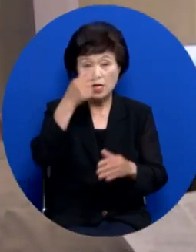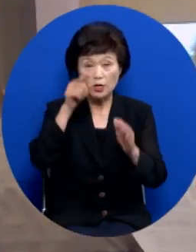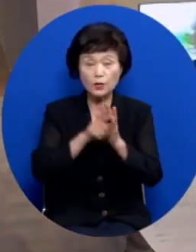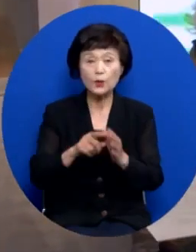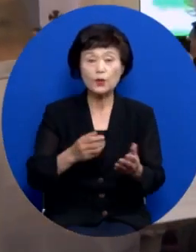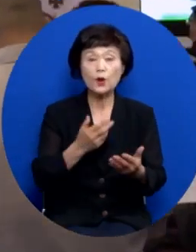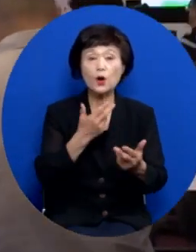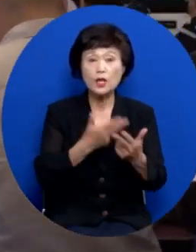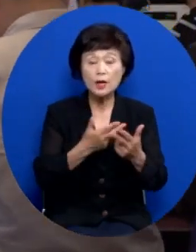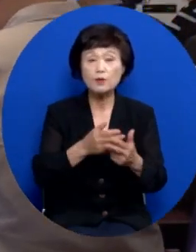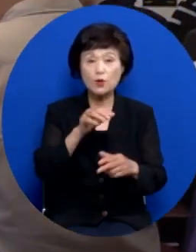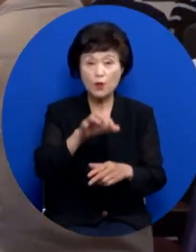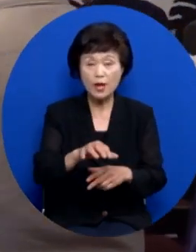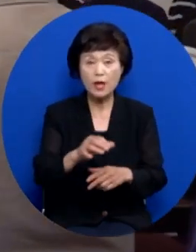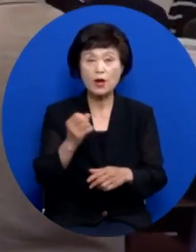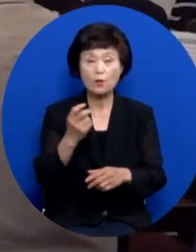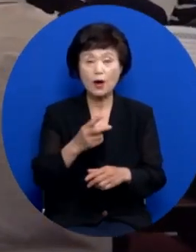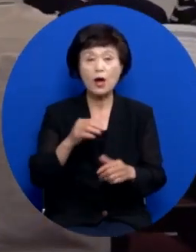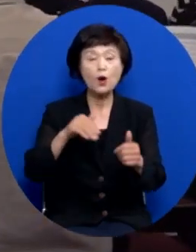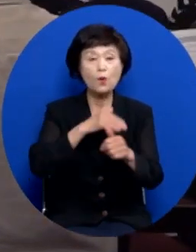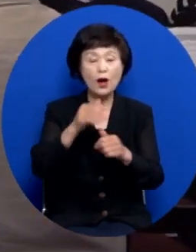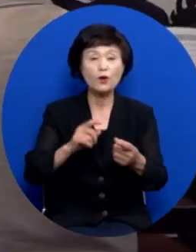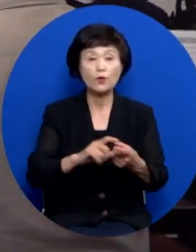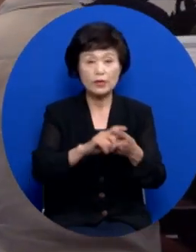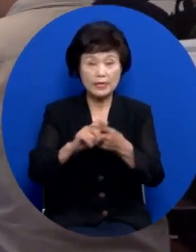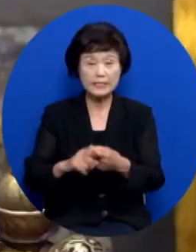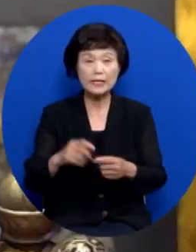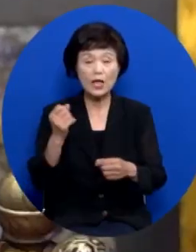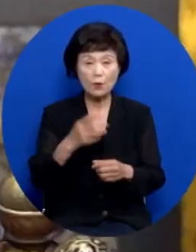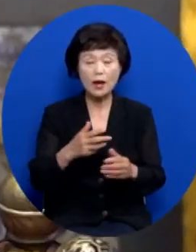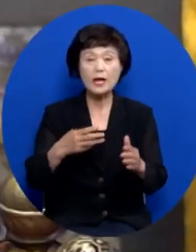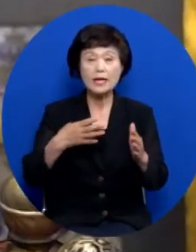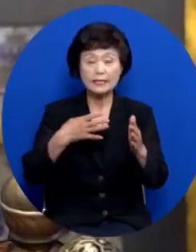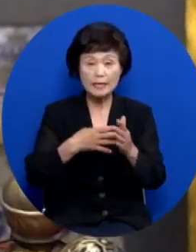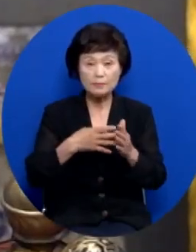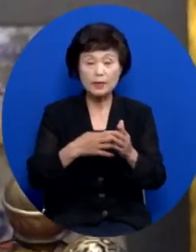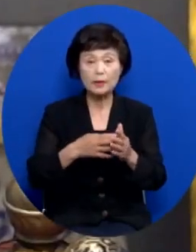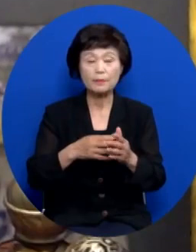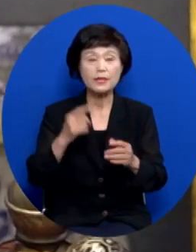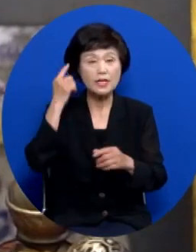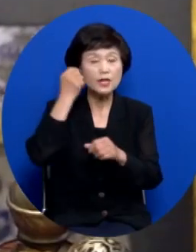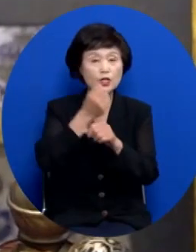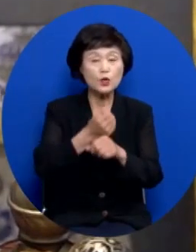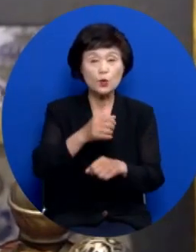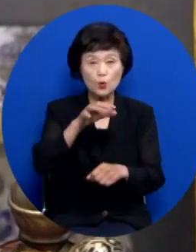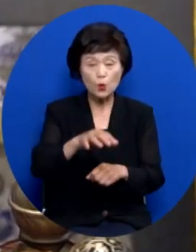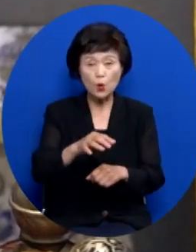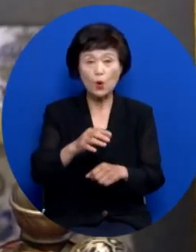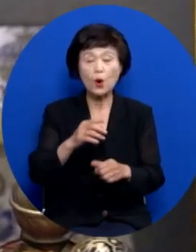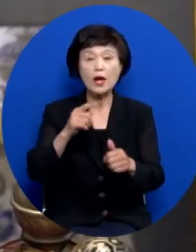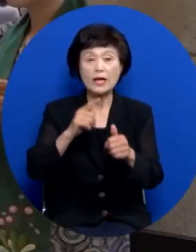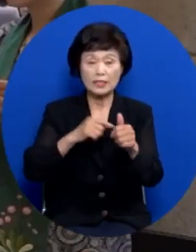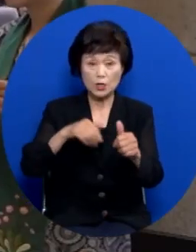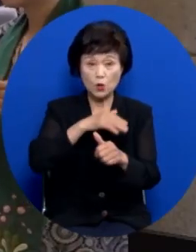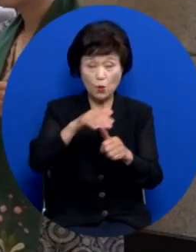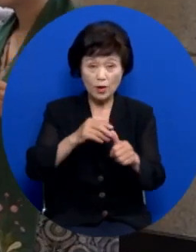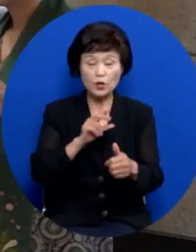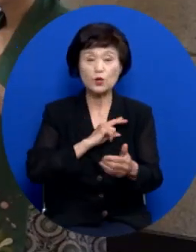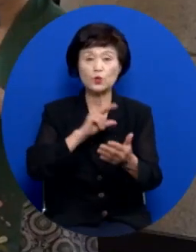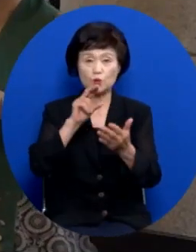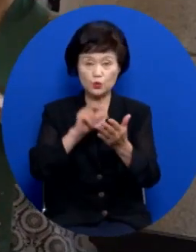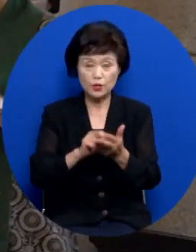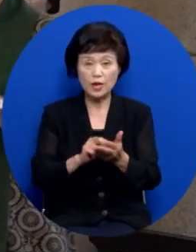한국기독교교회협의회 생명문화위원회와 기독교환경운동연대, 수단법인 한국교회 환경연구소가 생태정의를 일구는 교회를 주제로